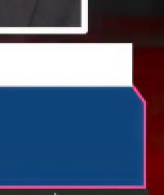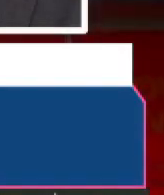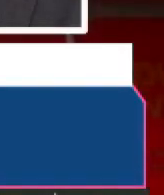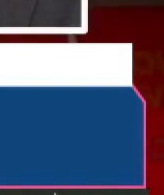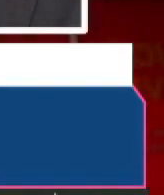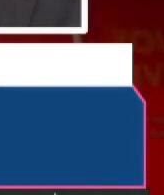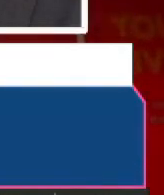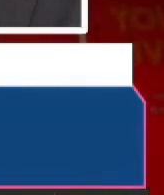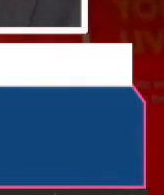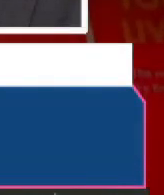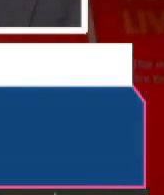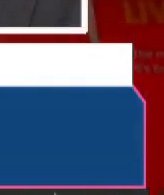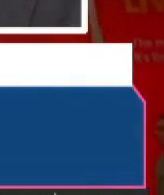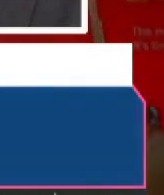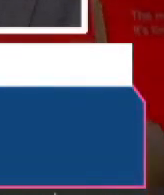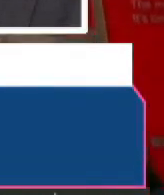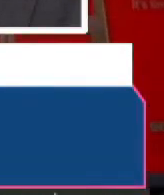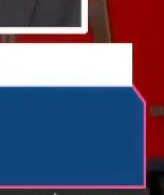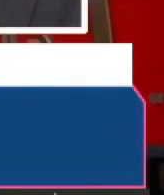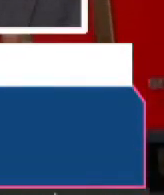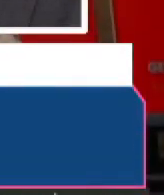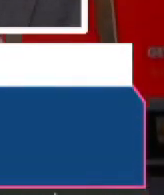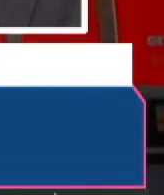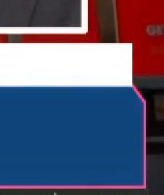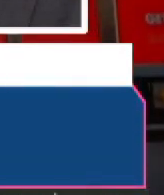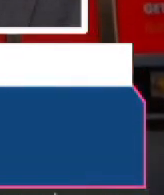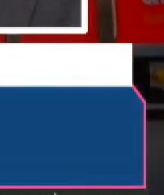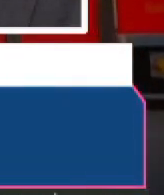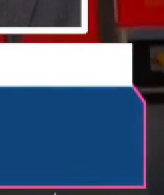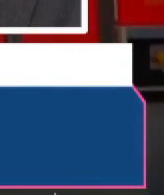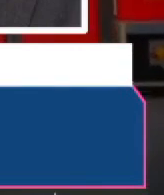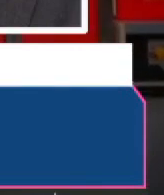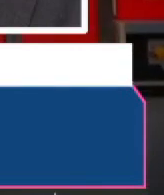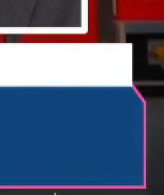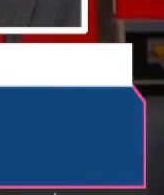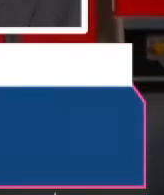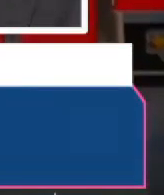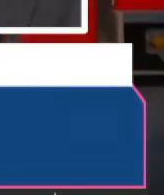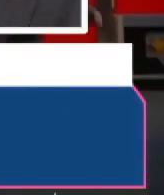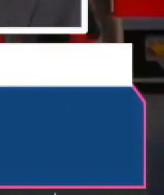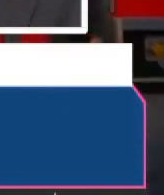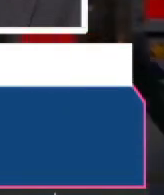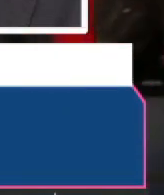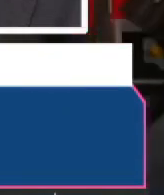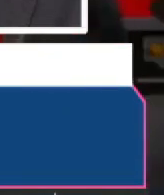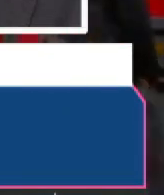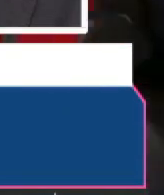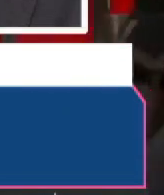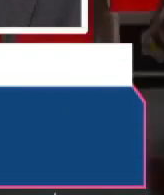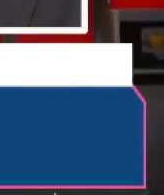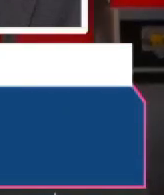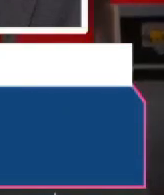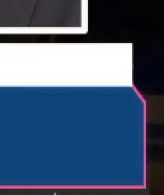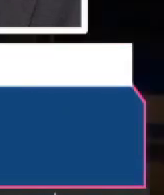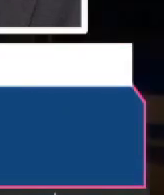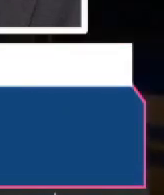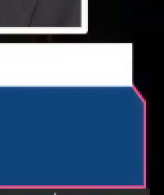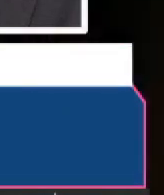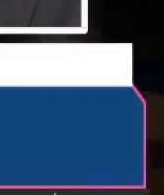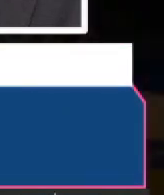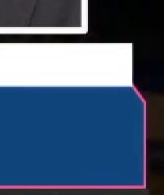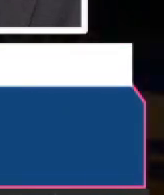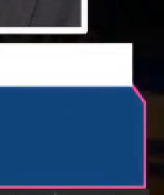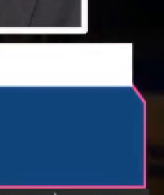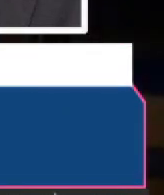지금은 화이자 백신이 예방 효과가 있다 없다를 논하기에는 너무 이르다, 시기상조다. 지금 임상 3상 참가자 한 4만여